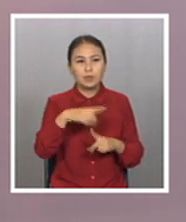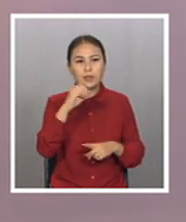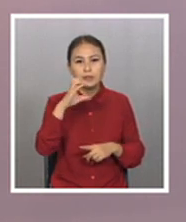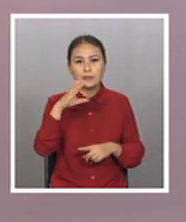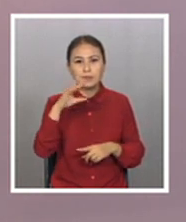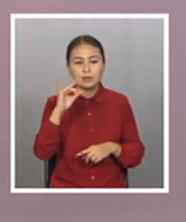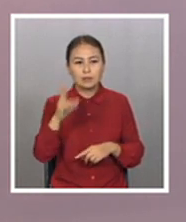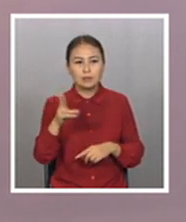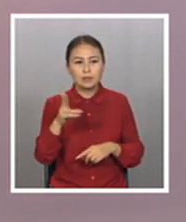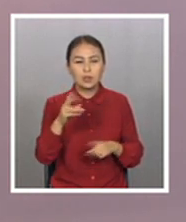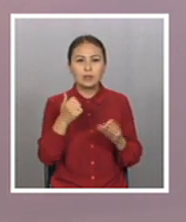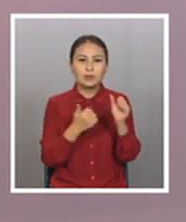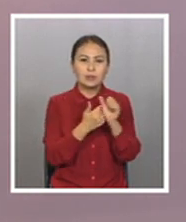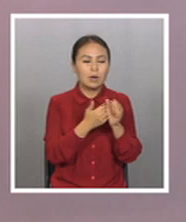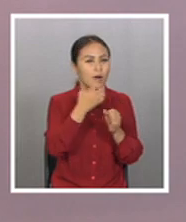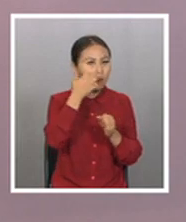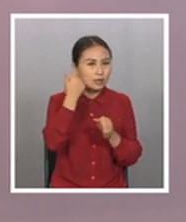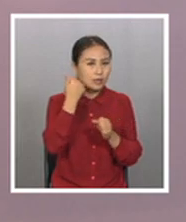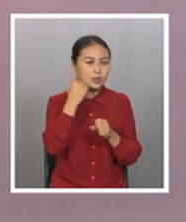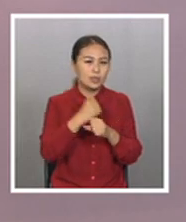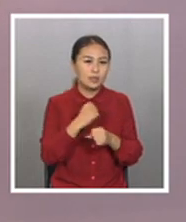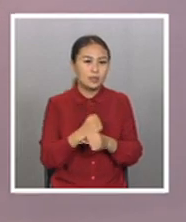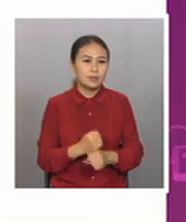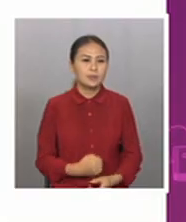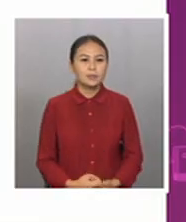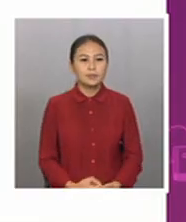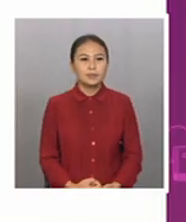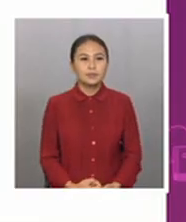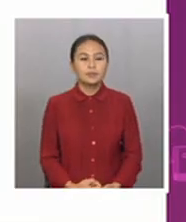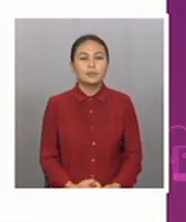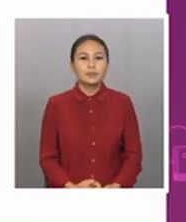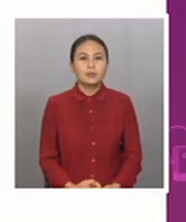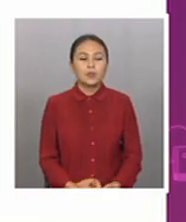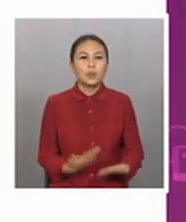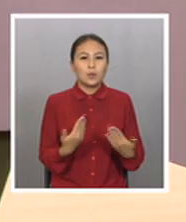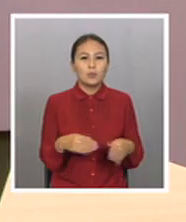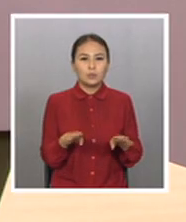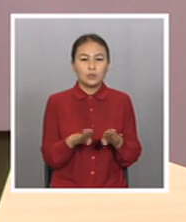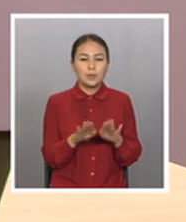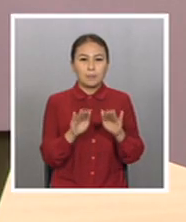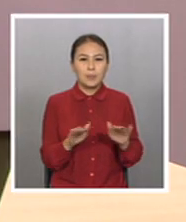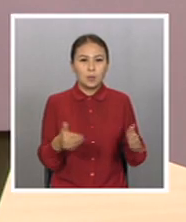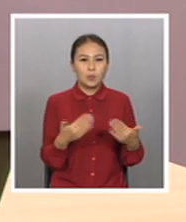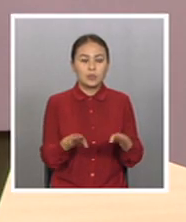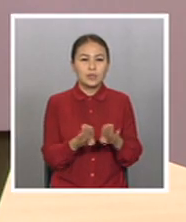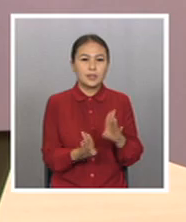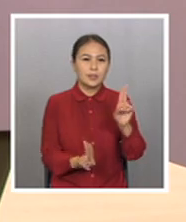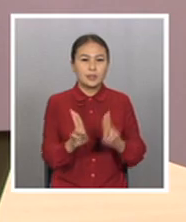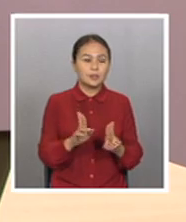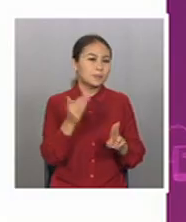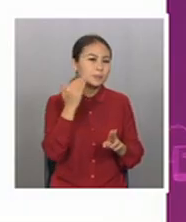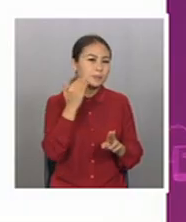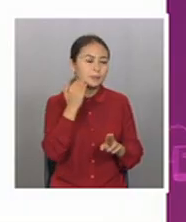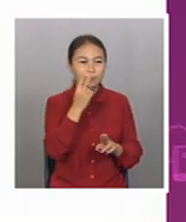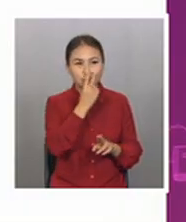етістіктің тіркесуі арқылы жасалады екен. Олай болса балалар, осы ережеге мысалдар